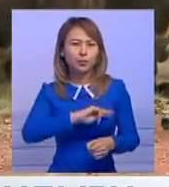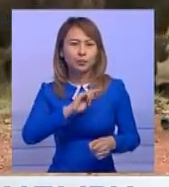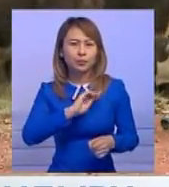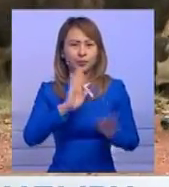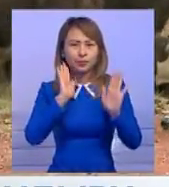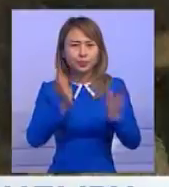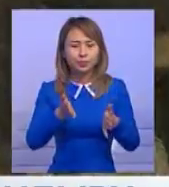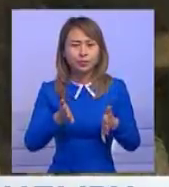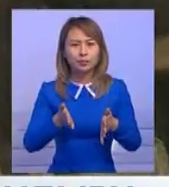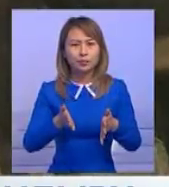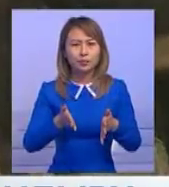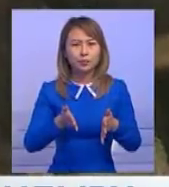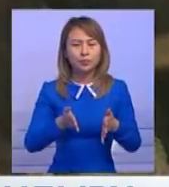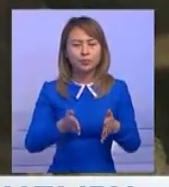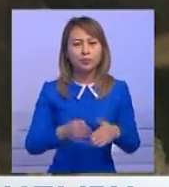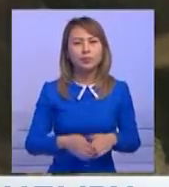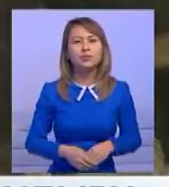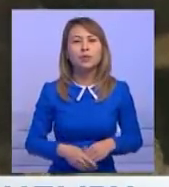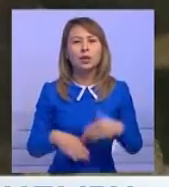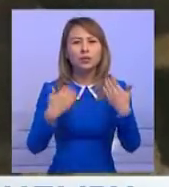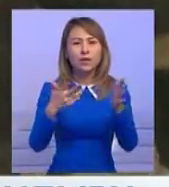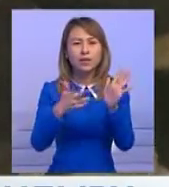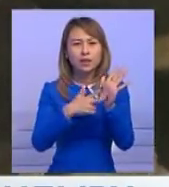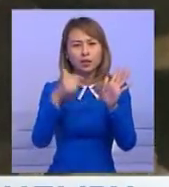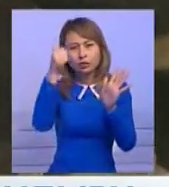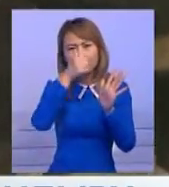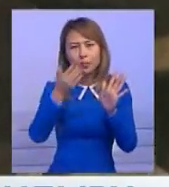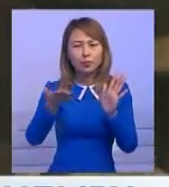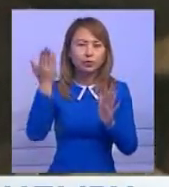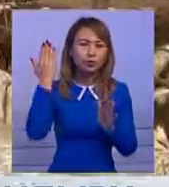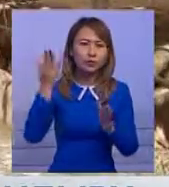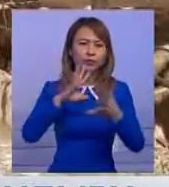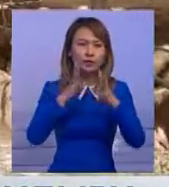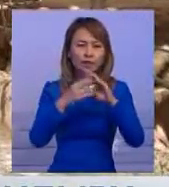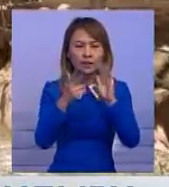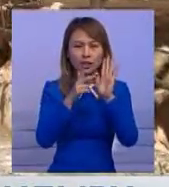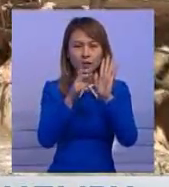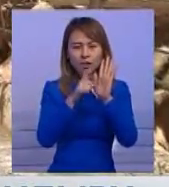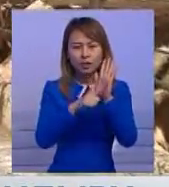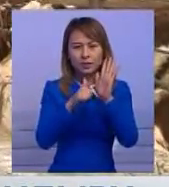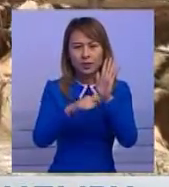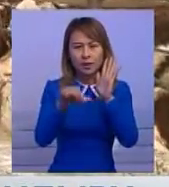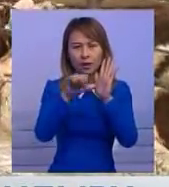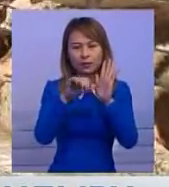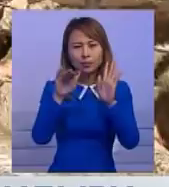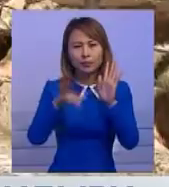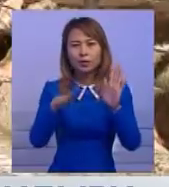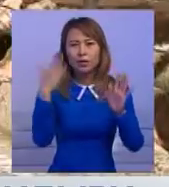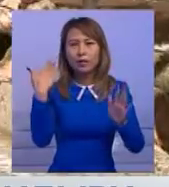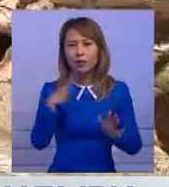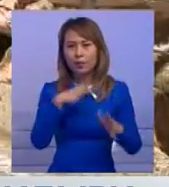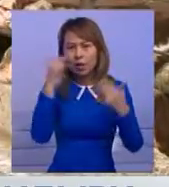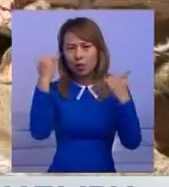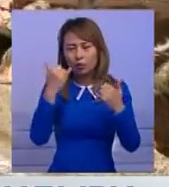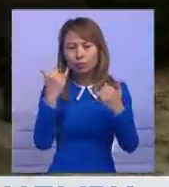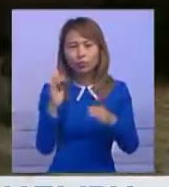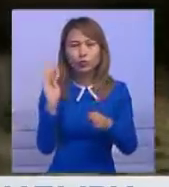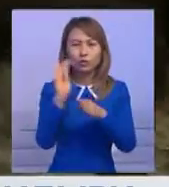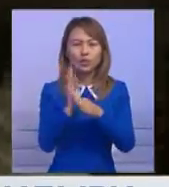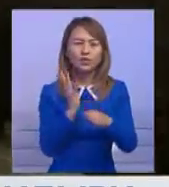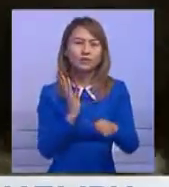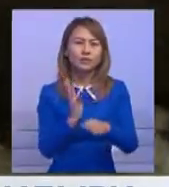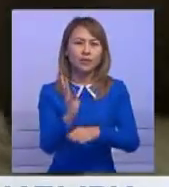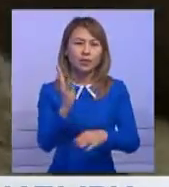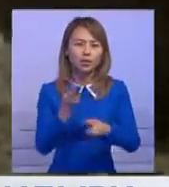асыл тұқым мал көбейтуге жеңіл болады. Осыдан 8 жыл бұрын ғана елімізде 76 мың қазақтың ақбас тұқымы болса, бүгінде ол 4 есеге